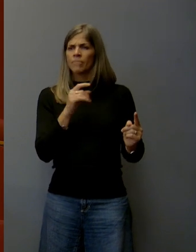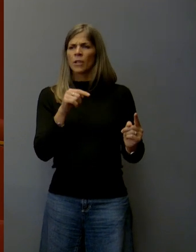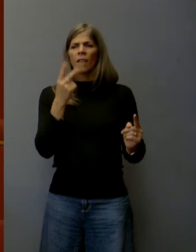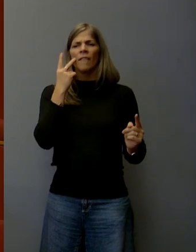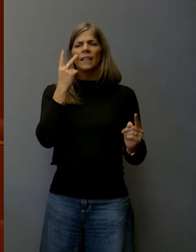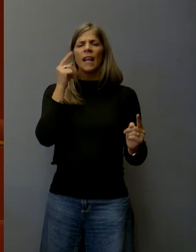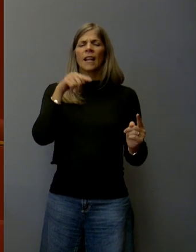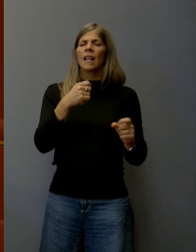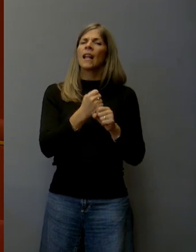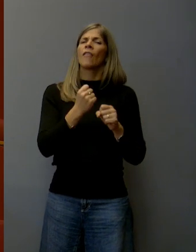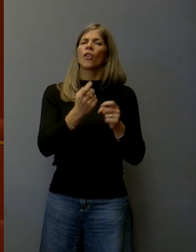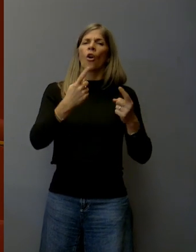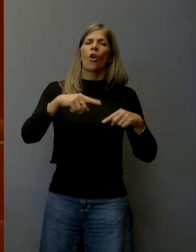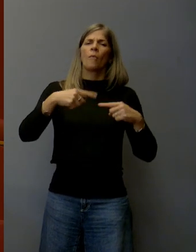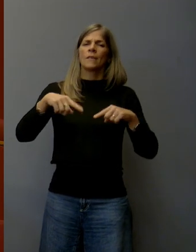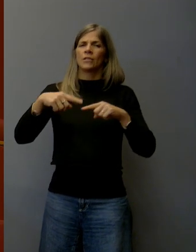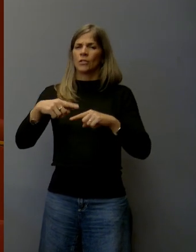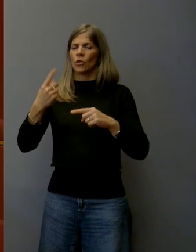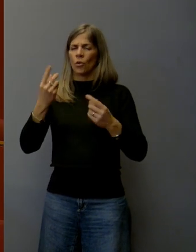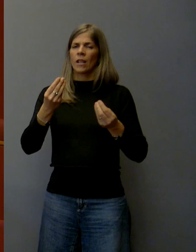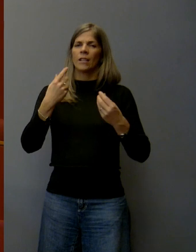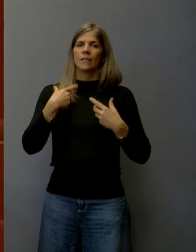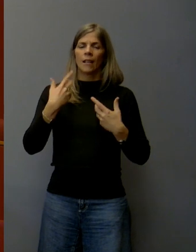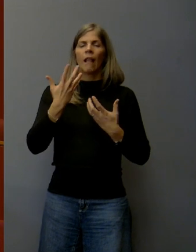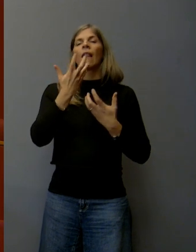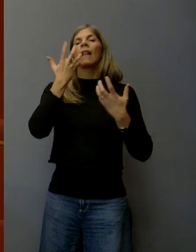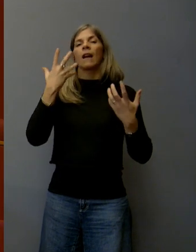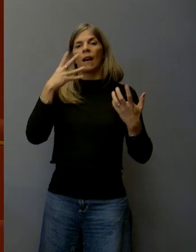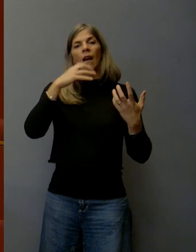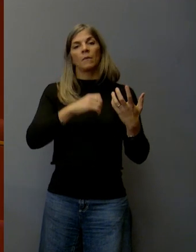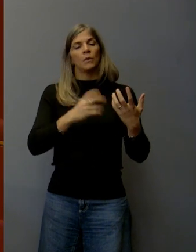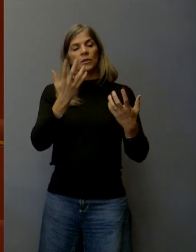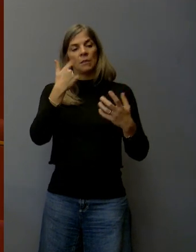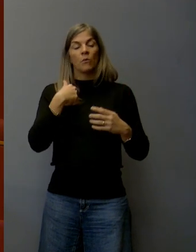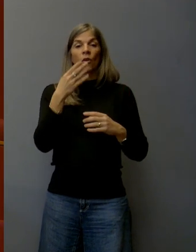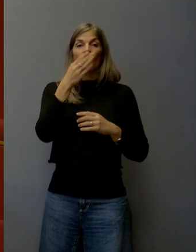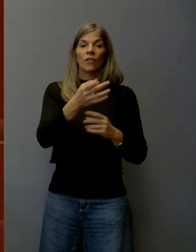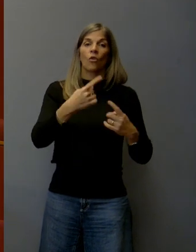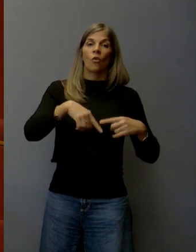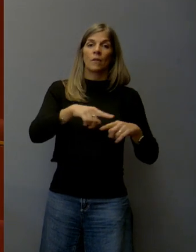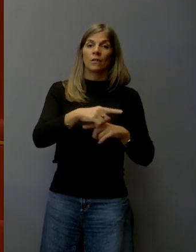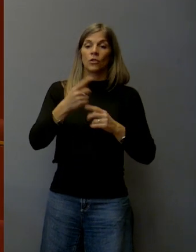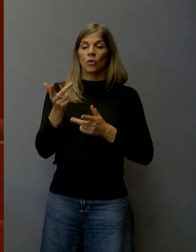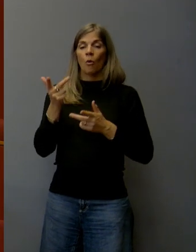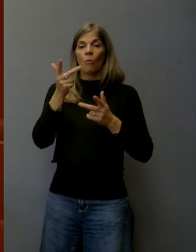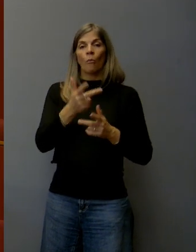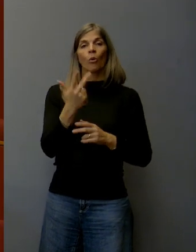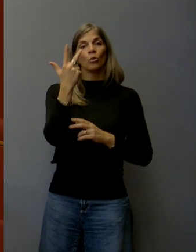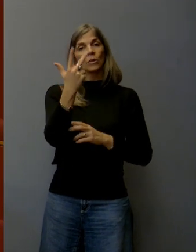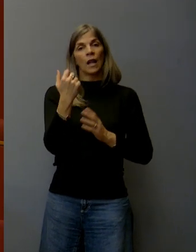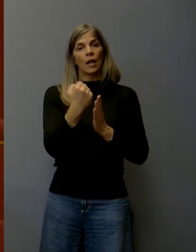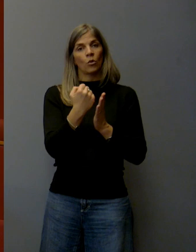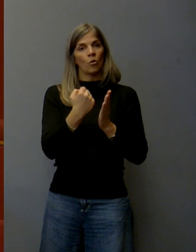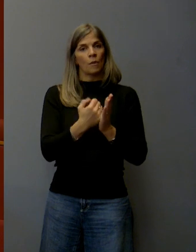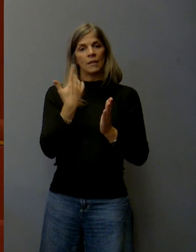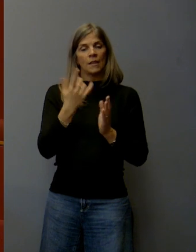commissione se io vado in commissione e mi porto dietro tre documenti sostanzialmente più importanti che sono le